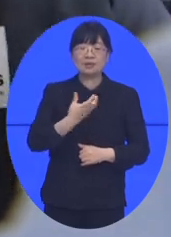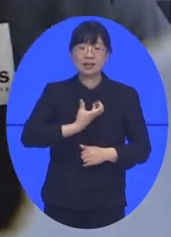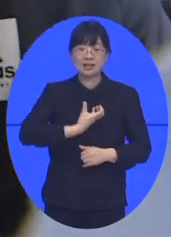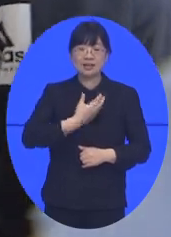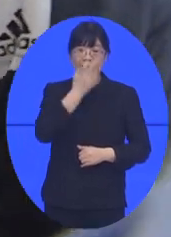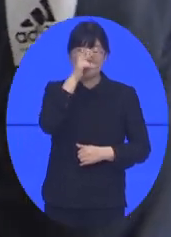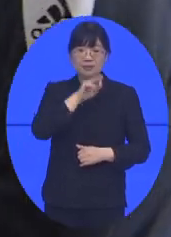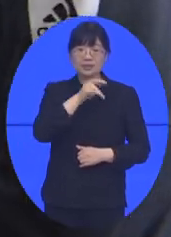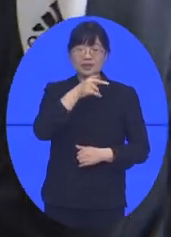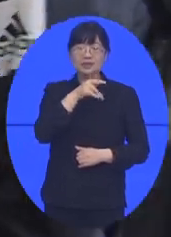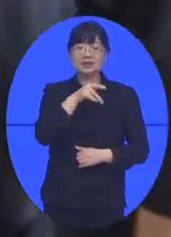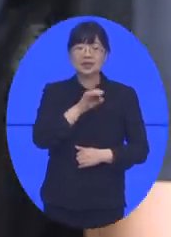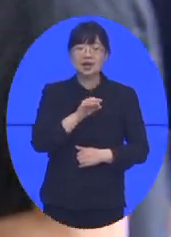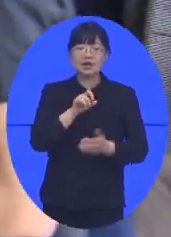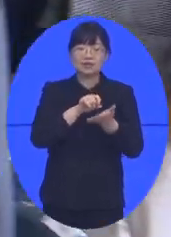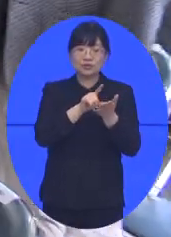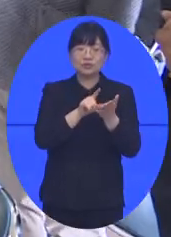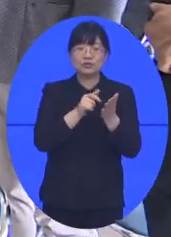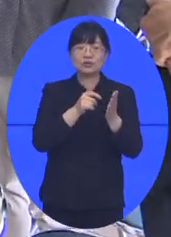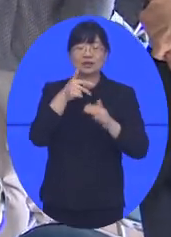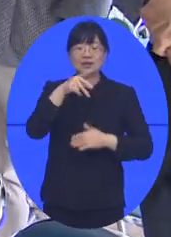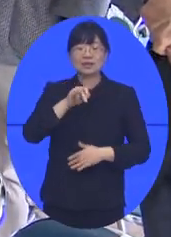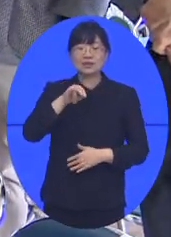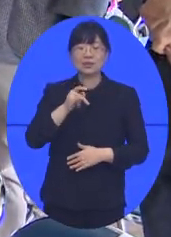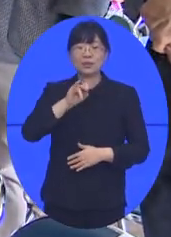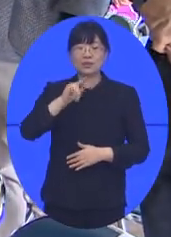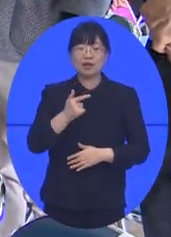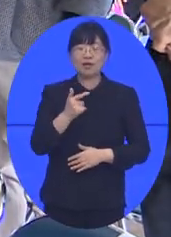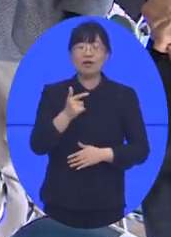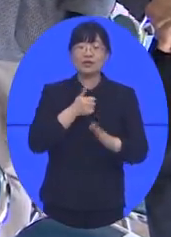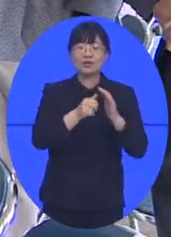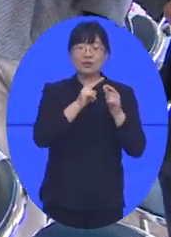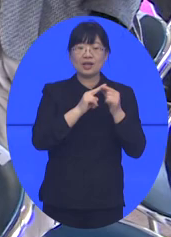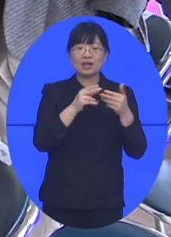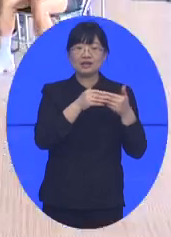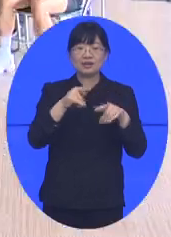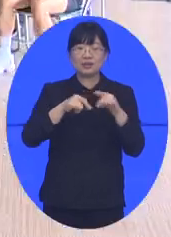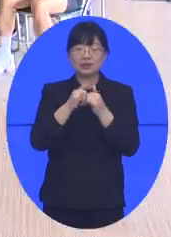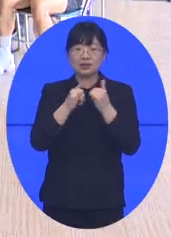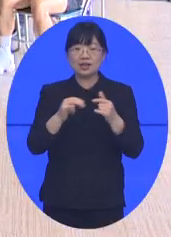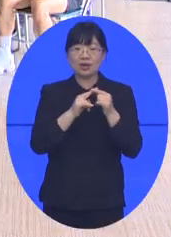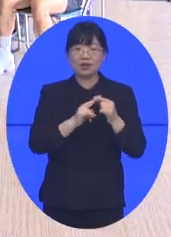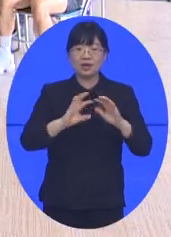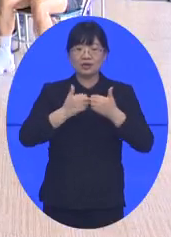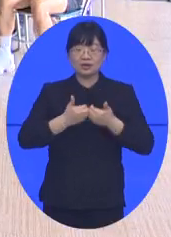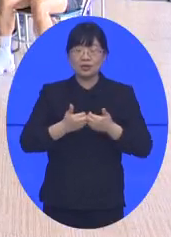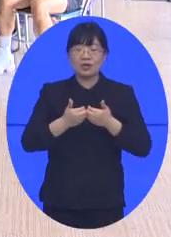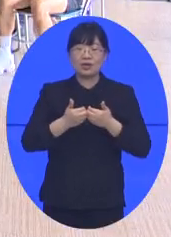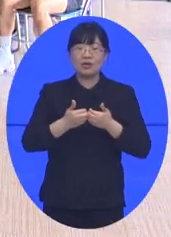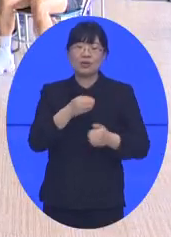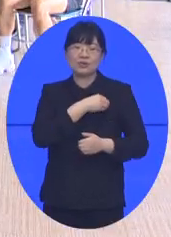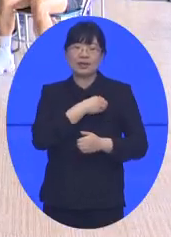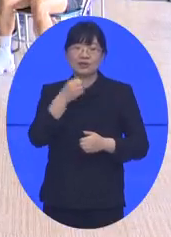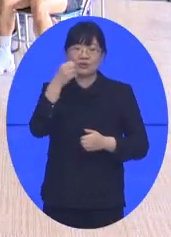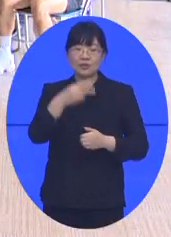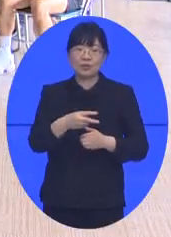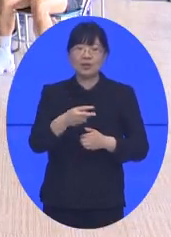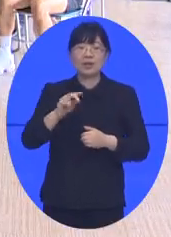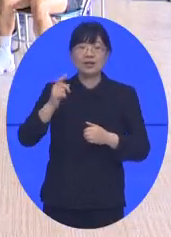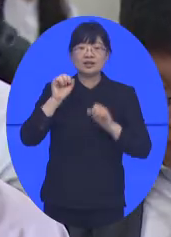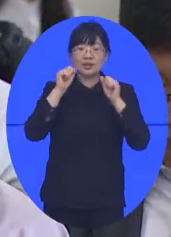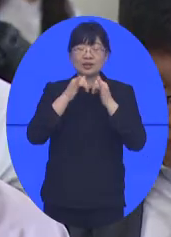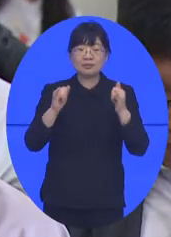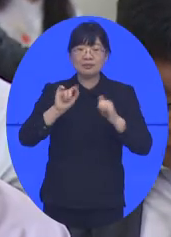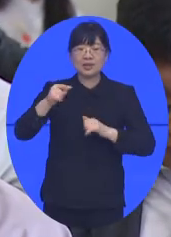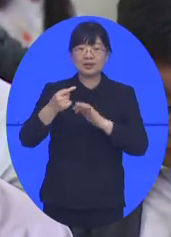최민정, 여자 축구 국가대표 지소연 등 도내 선수와 지도자를 비롯해 경기도의회와 경기도체육회 등 100여 명이